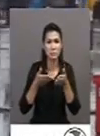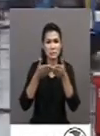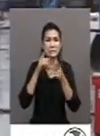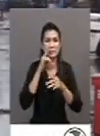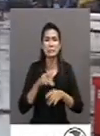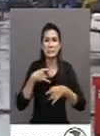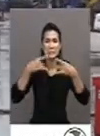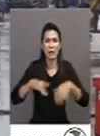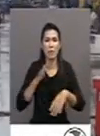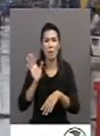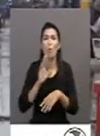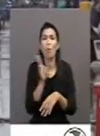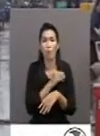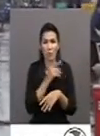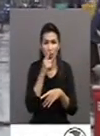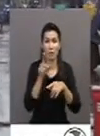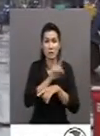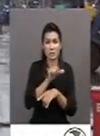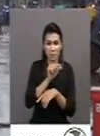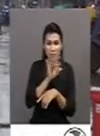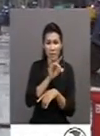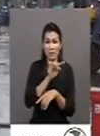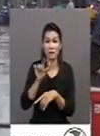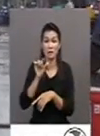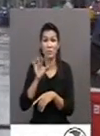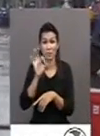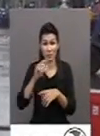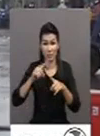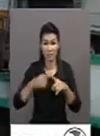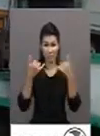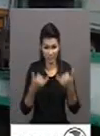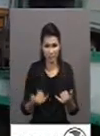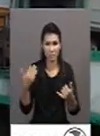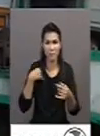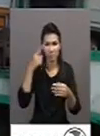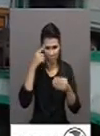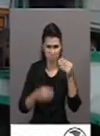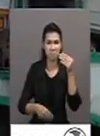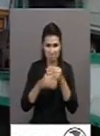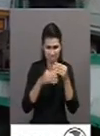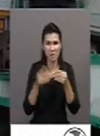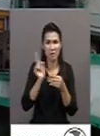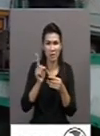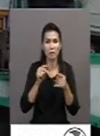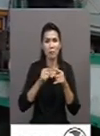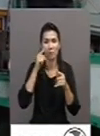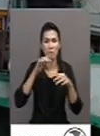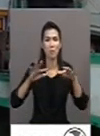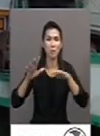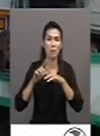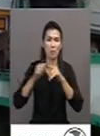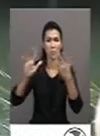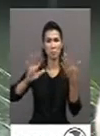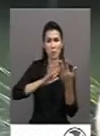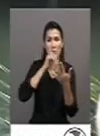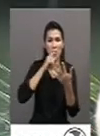คลื่นกันนะครับส่วนในช่วงวันที่28ถึง29พฤศจิกายนนี้ก็จะมีตัวเสริมเข้ามาอีกจะเป็นความกดอากาศสูงเสริมเ